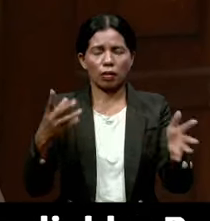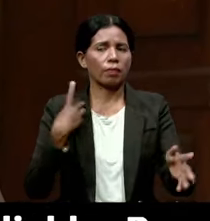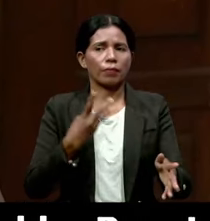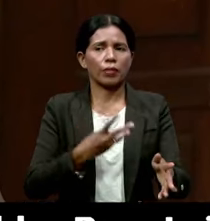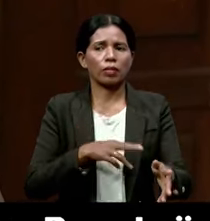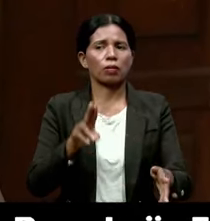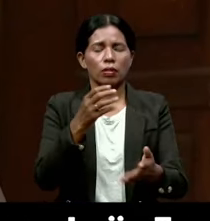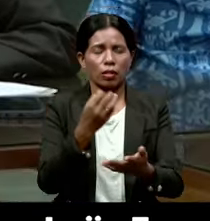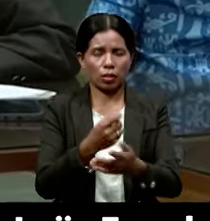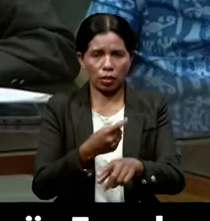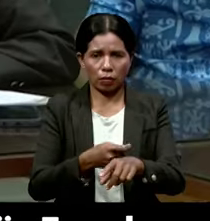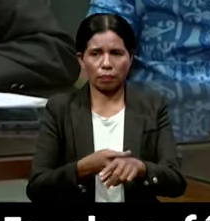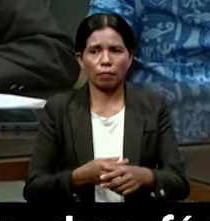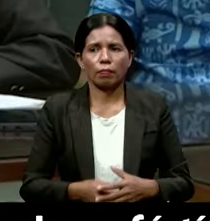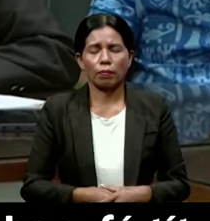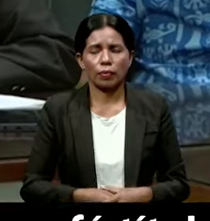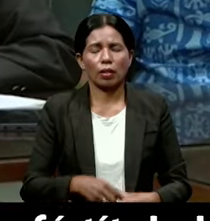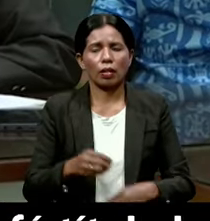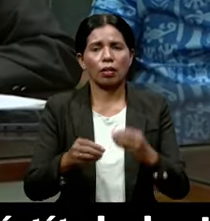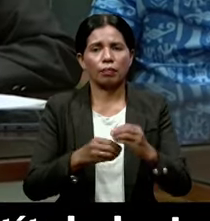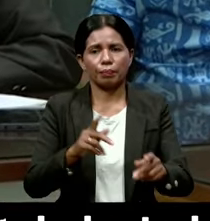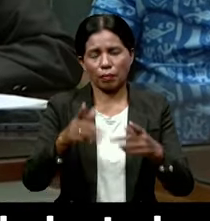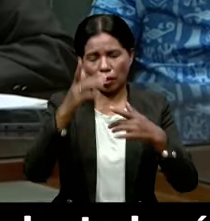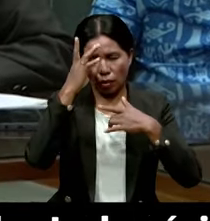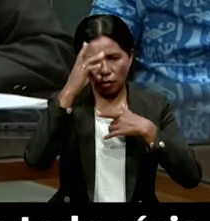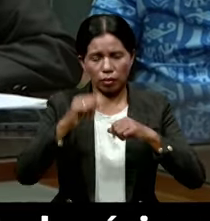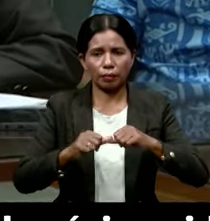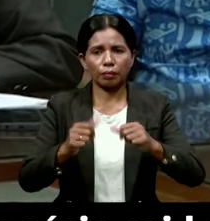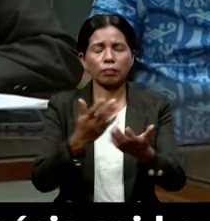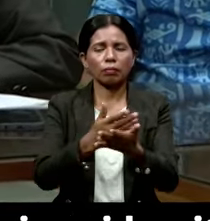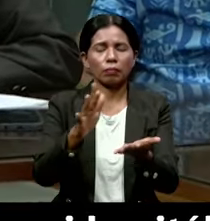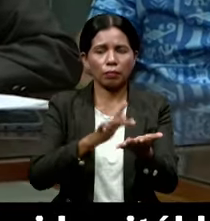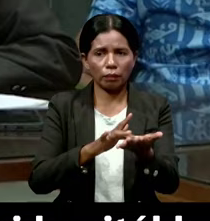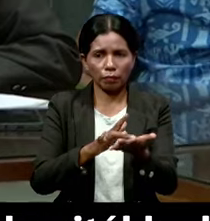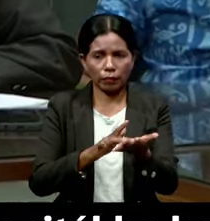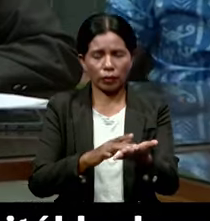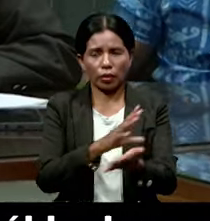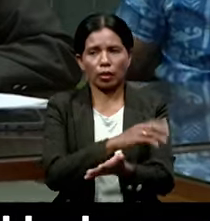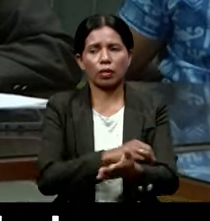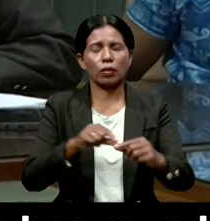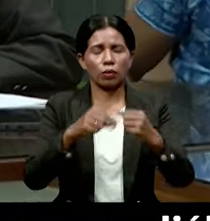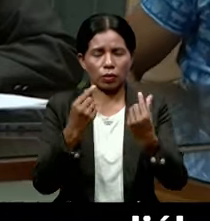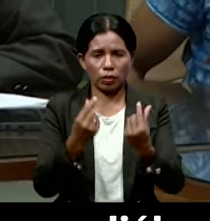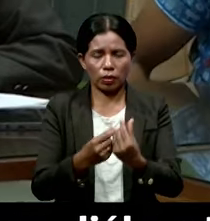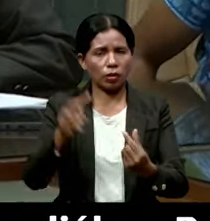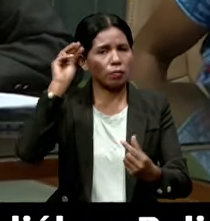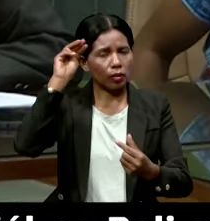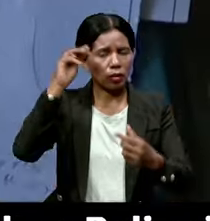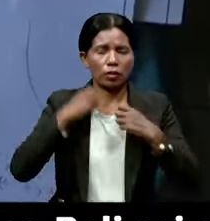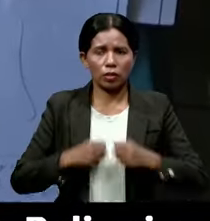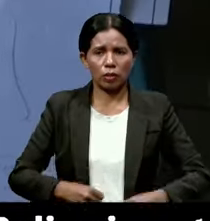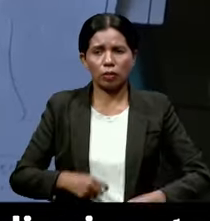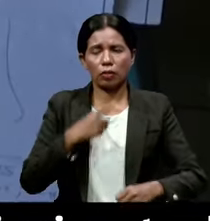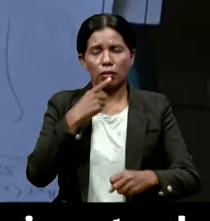gasta tempo de. Hatamba preocupação con aba paciente continua so sarasik ai moruk ne. Portavoz equipa integrado Ministério Saúde